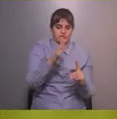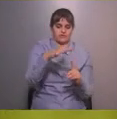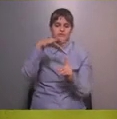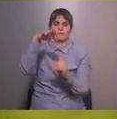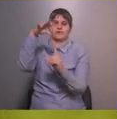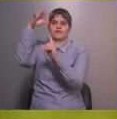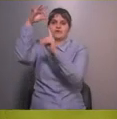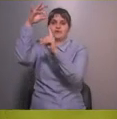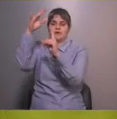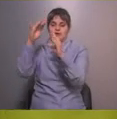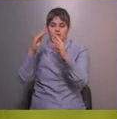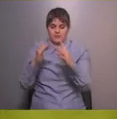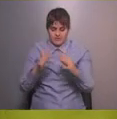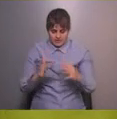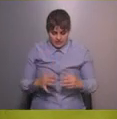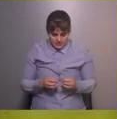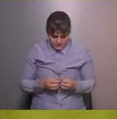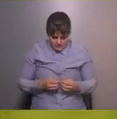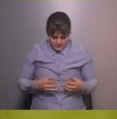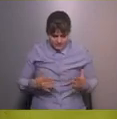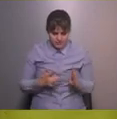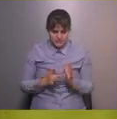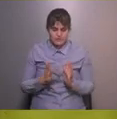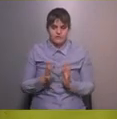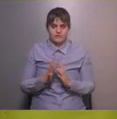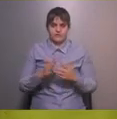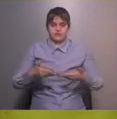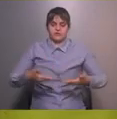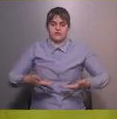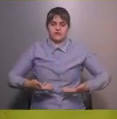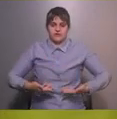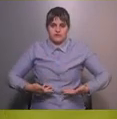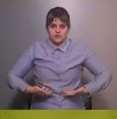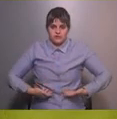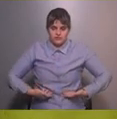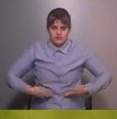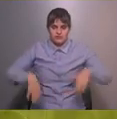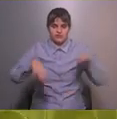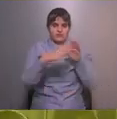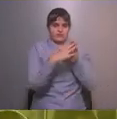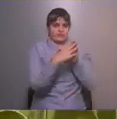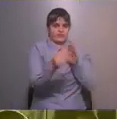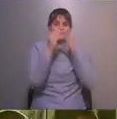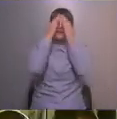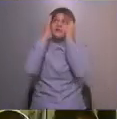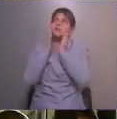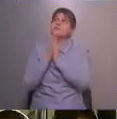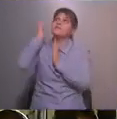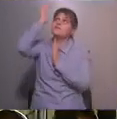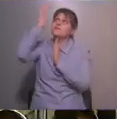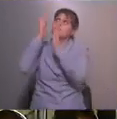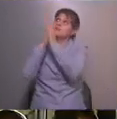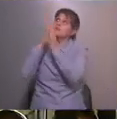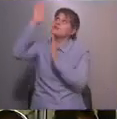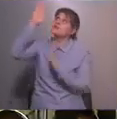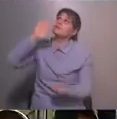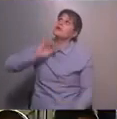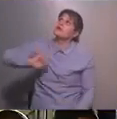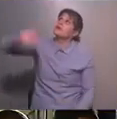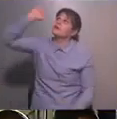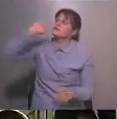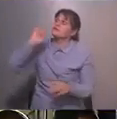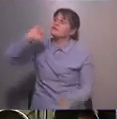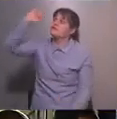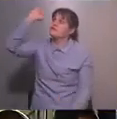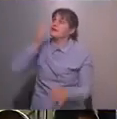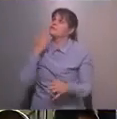między niewiastami i błogosławiony owoc żywota Twojego, Jezus. Santa Maria, Mãe de Deus,